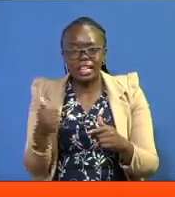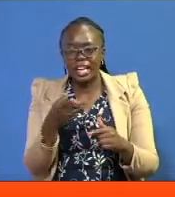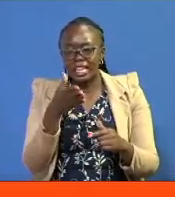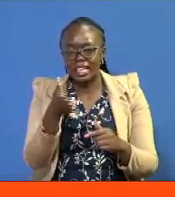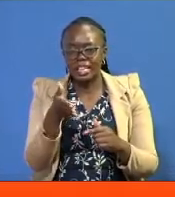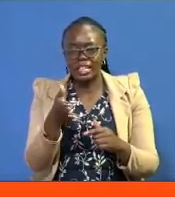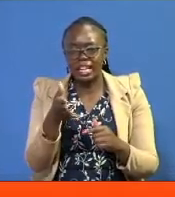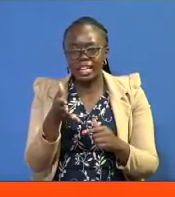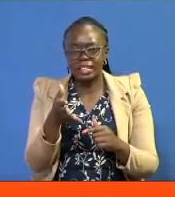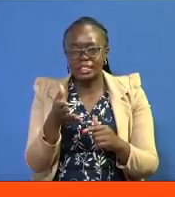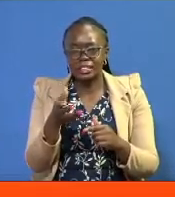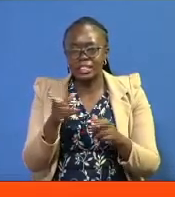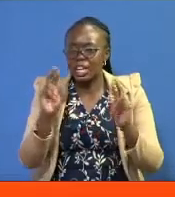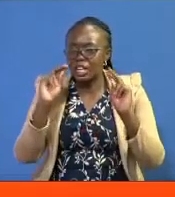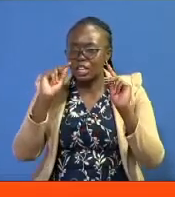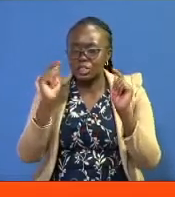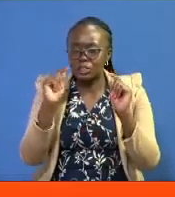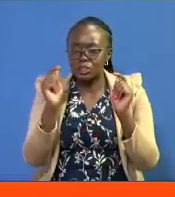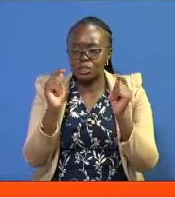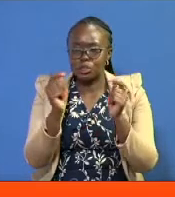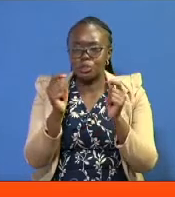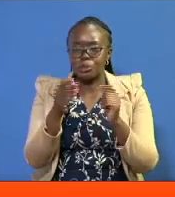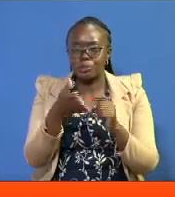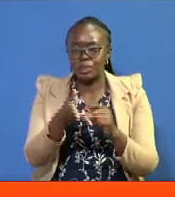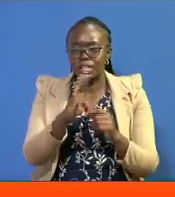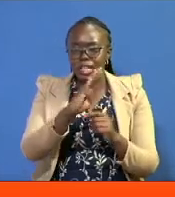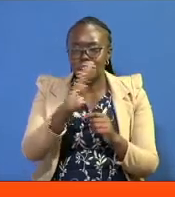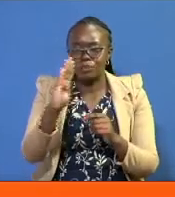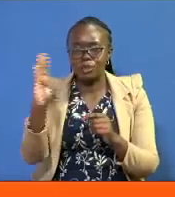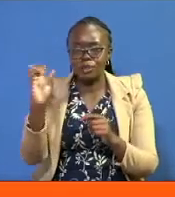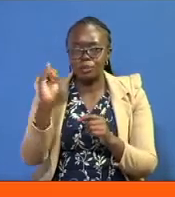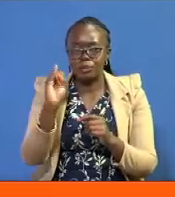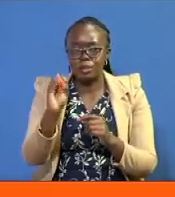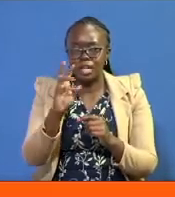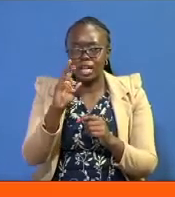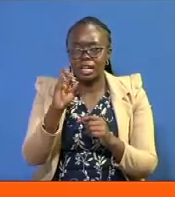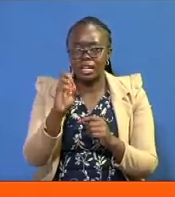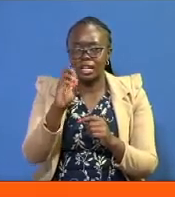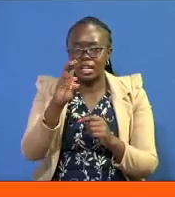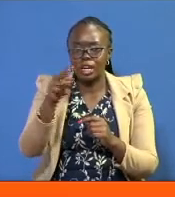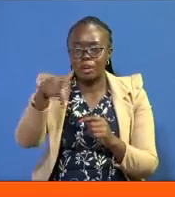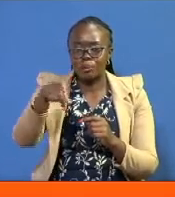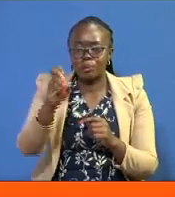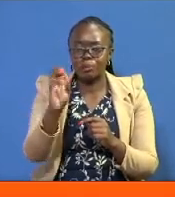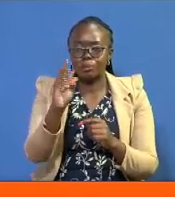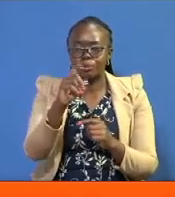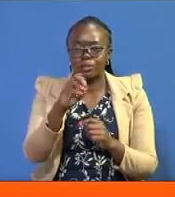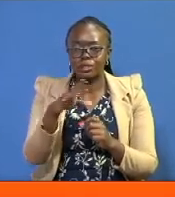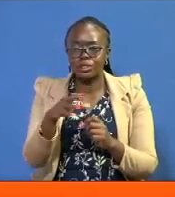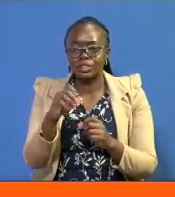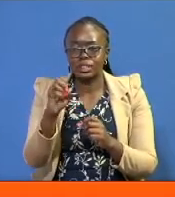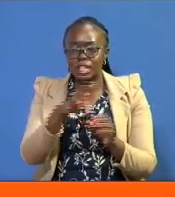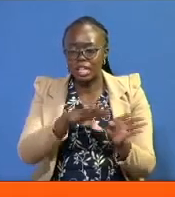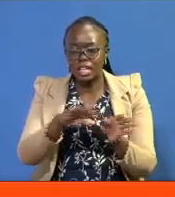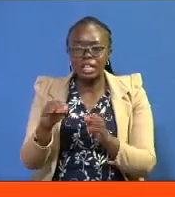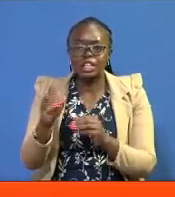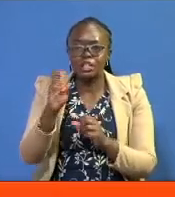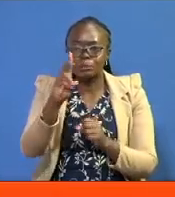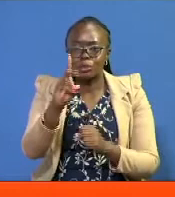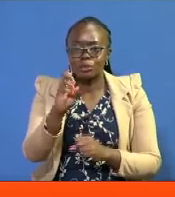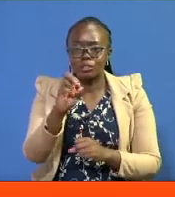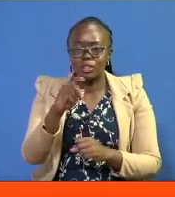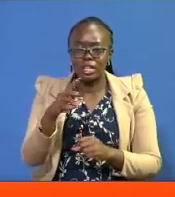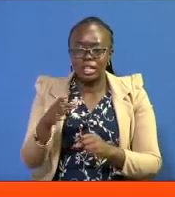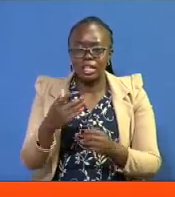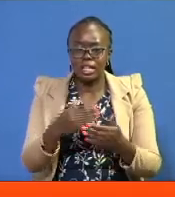kuhusiana na marekebisho ya katiba ya BBI mwaka 2020, mwanasheria mkuu Paul Kihara ameondoa rasmi ombi la kusimamisha kwa